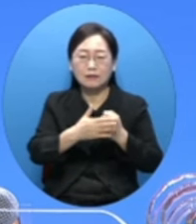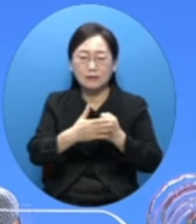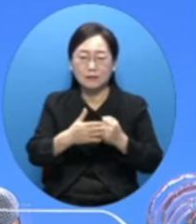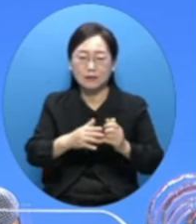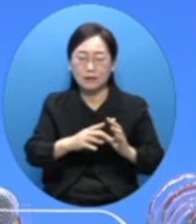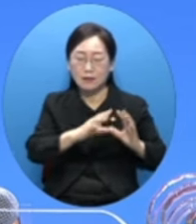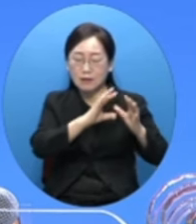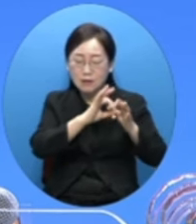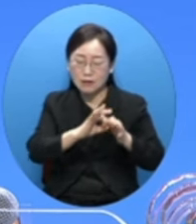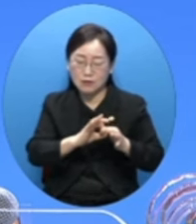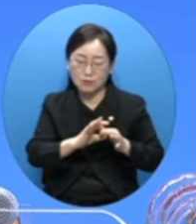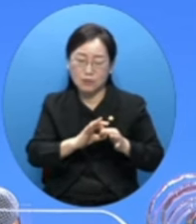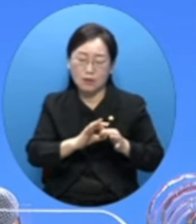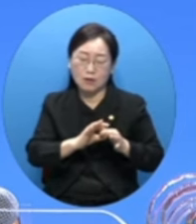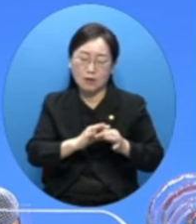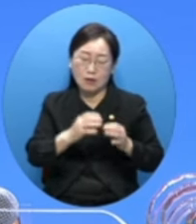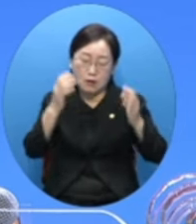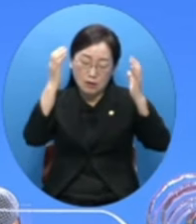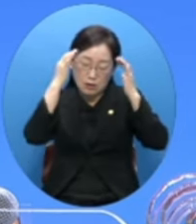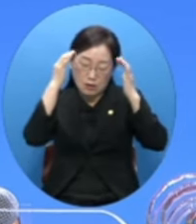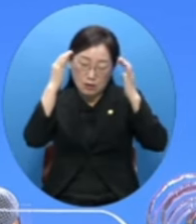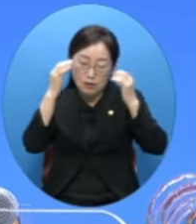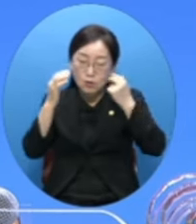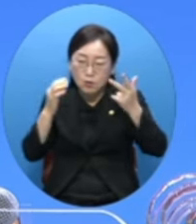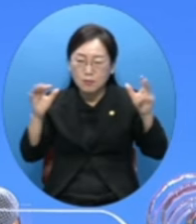심장의 고통과 싸우다가 7달 만에 죽었어요.